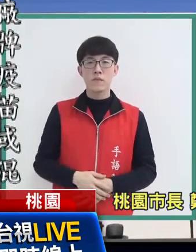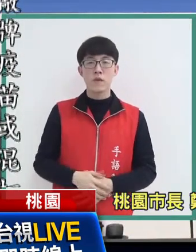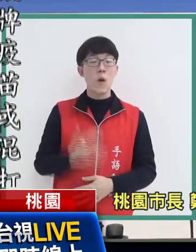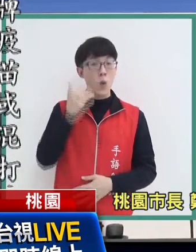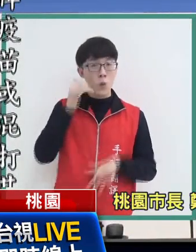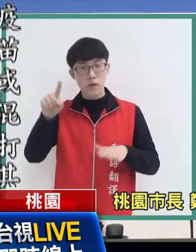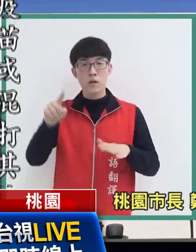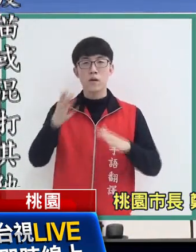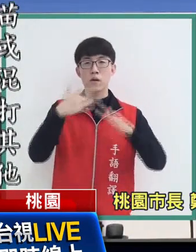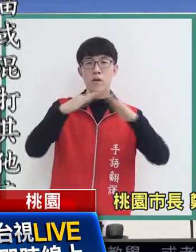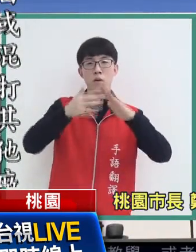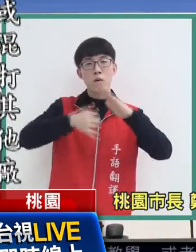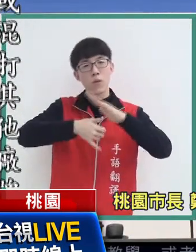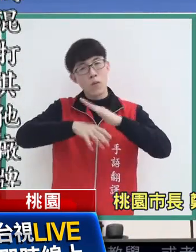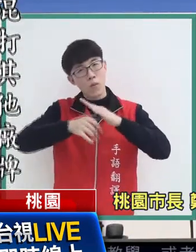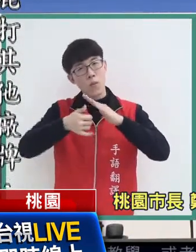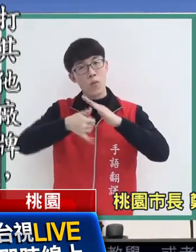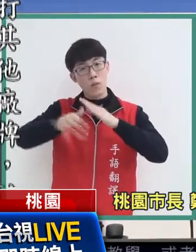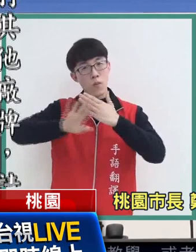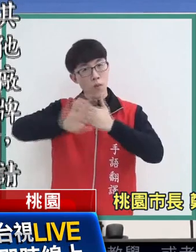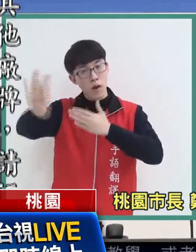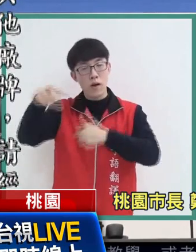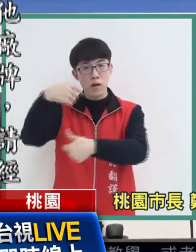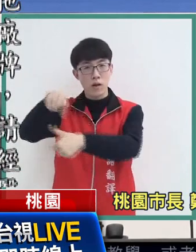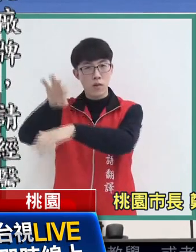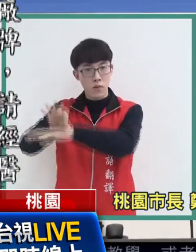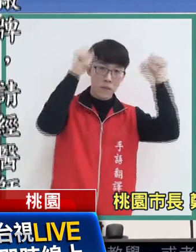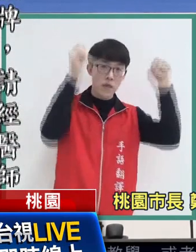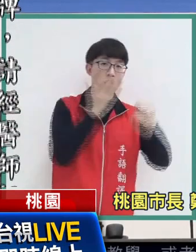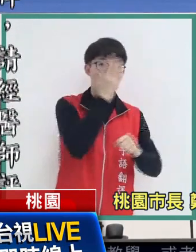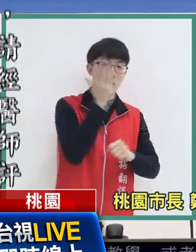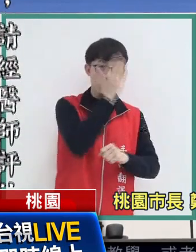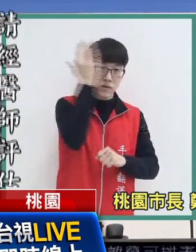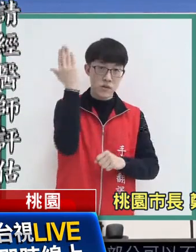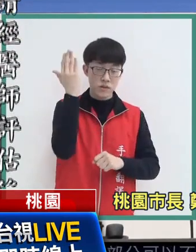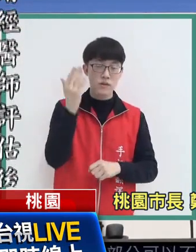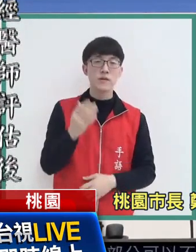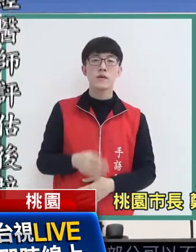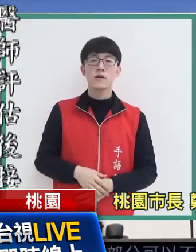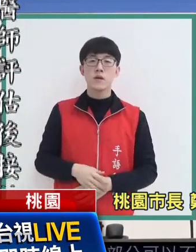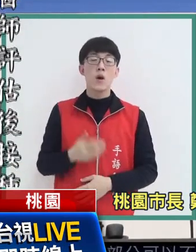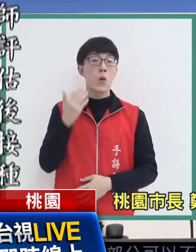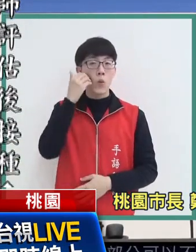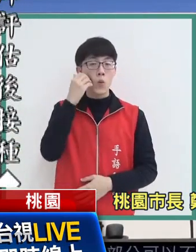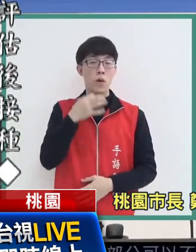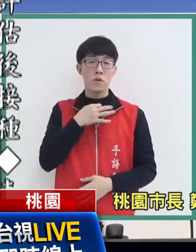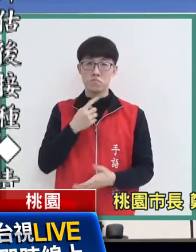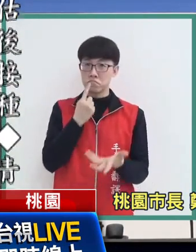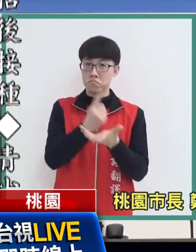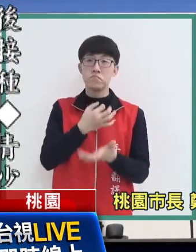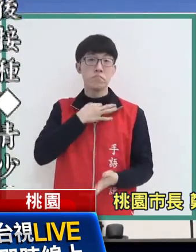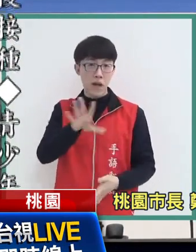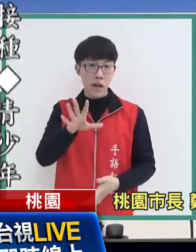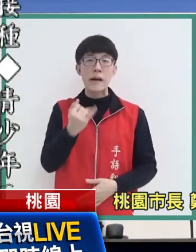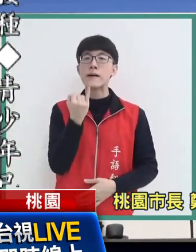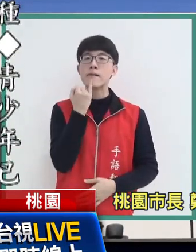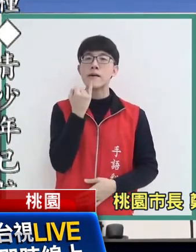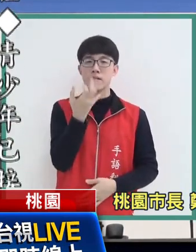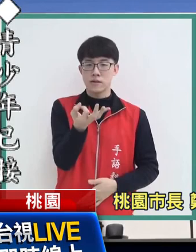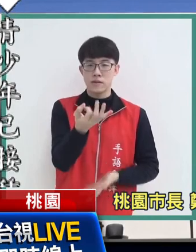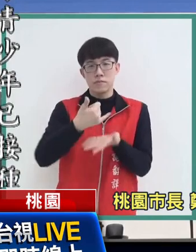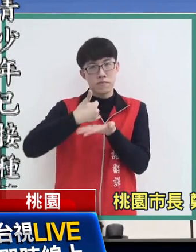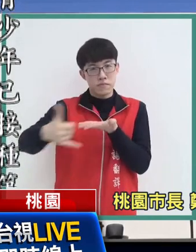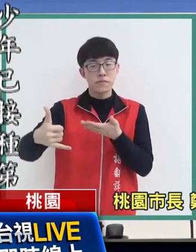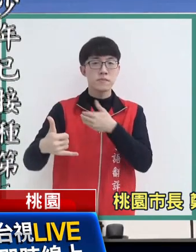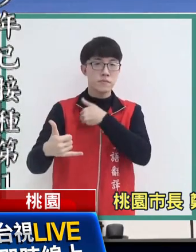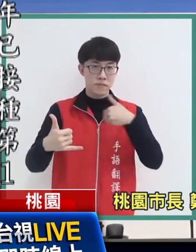学或者是毕业旅行的部分，可以不参加，那也要退费。那我们会协助学校在